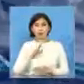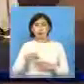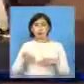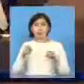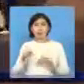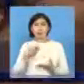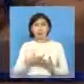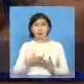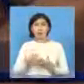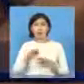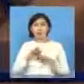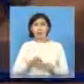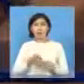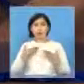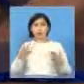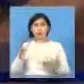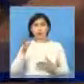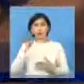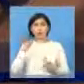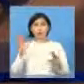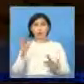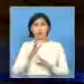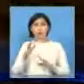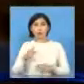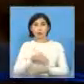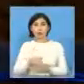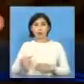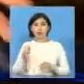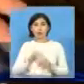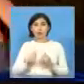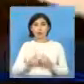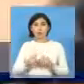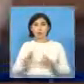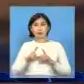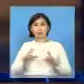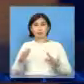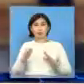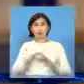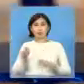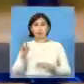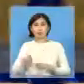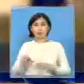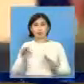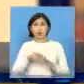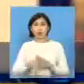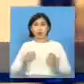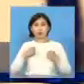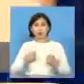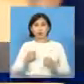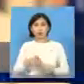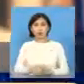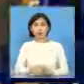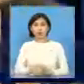специалисты рекомендуют проводить больше времени на свежем воздухе, часто проветривать помещения и, конечно, добавить физические